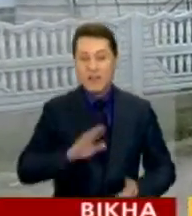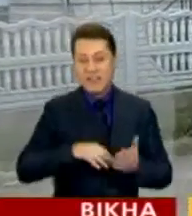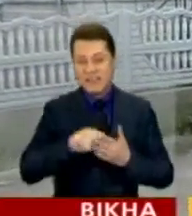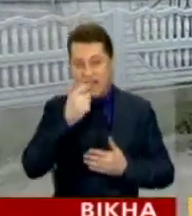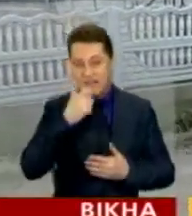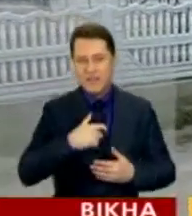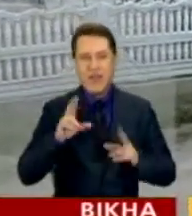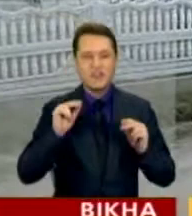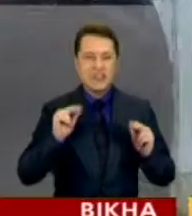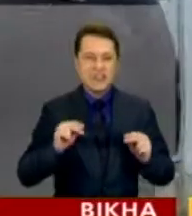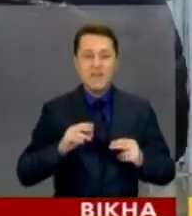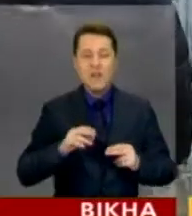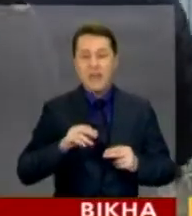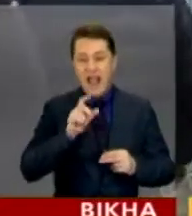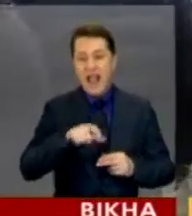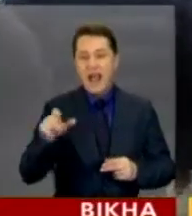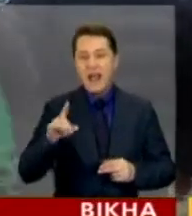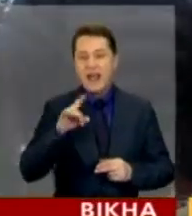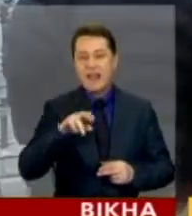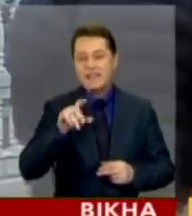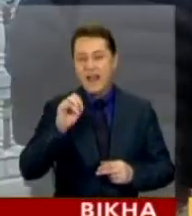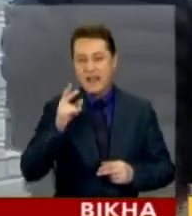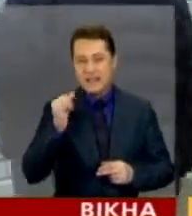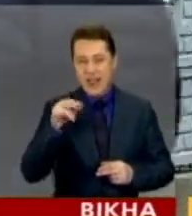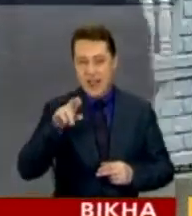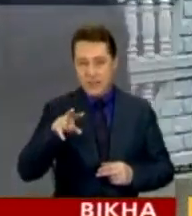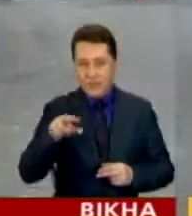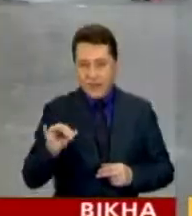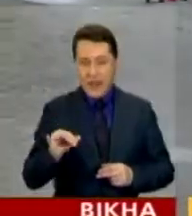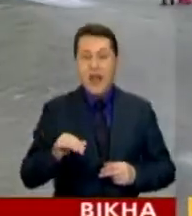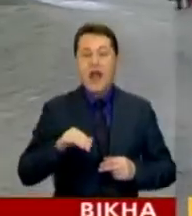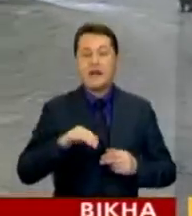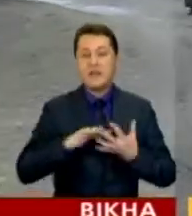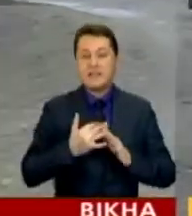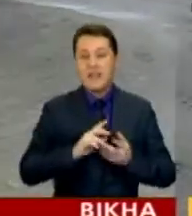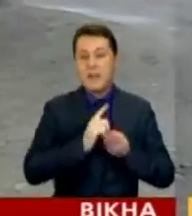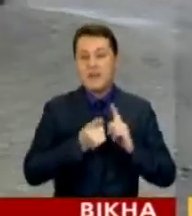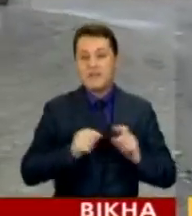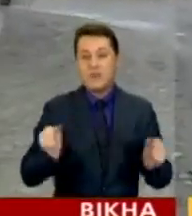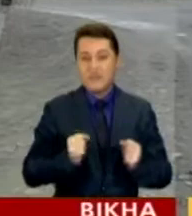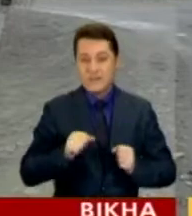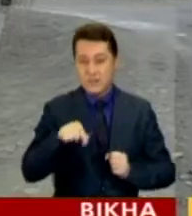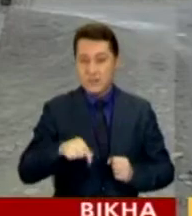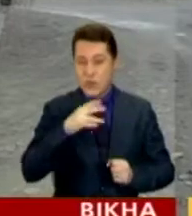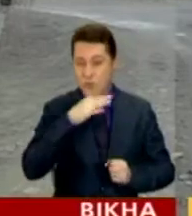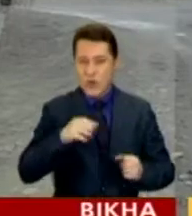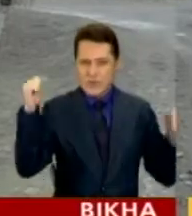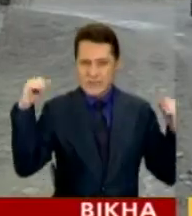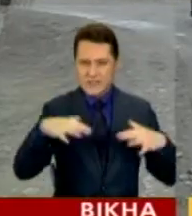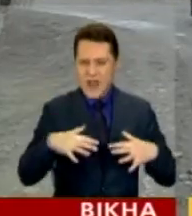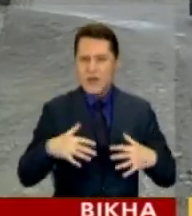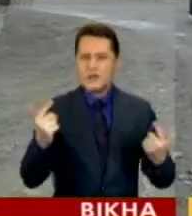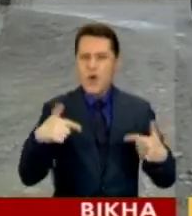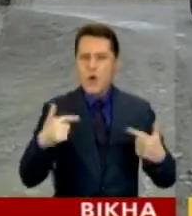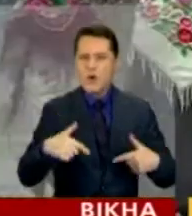щасливими різдвянцями. Щоправда, не приховують. На казкове їхнє поселення перетворюється лише взимку. У цю пору з'їжджаються гості з